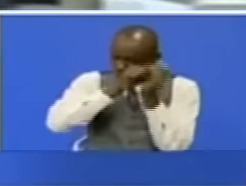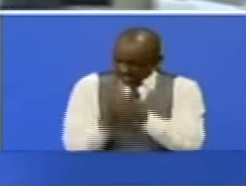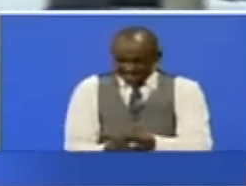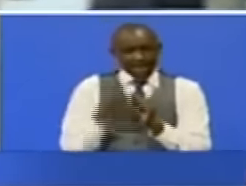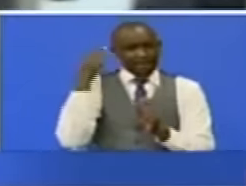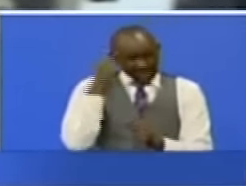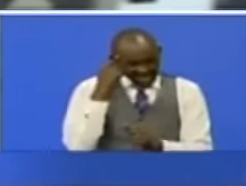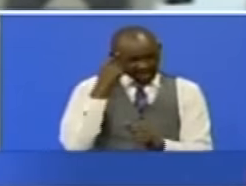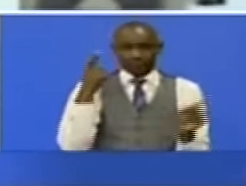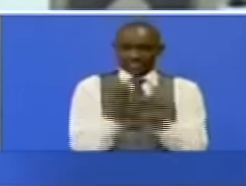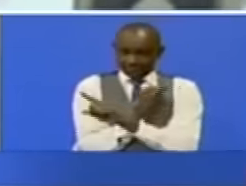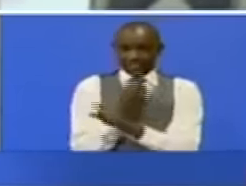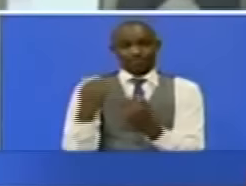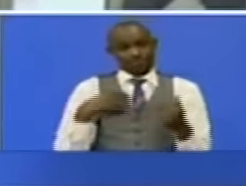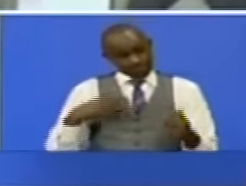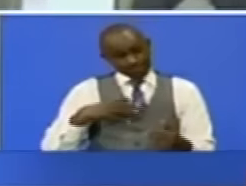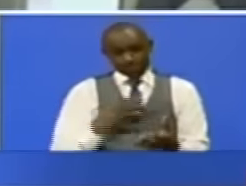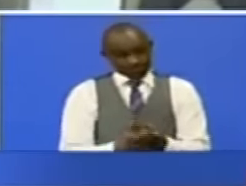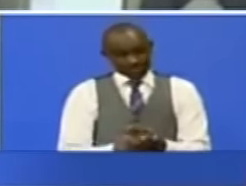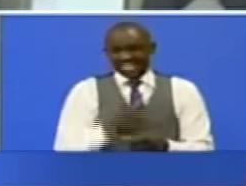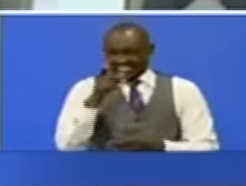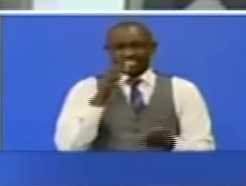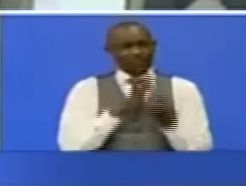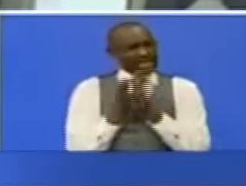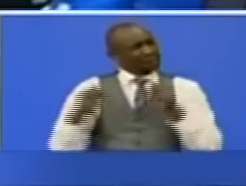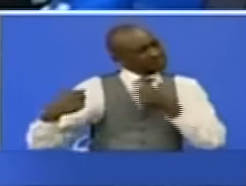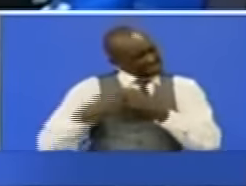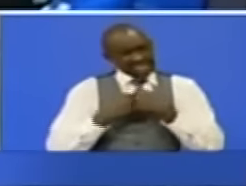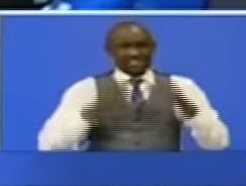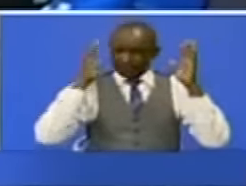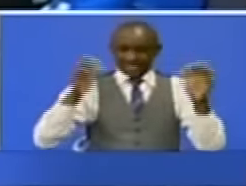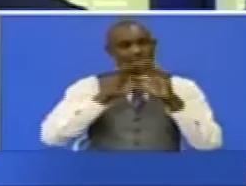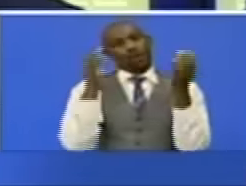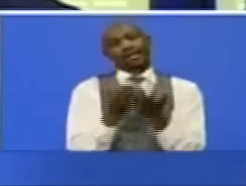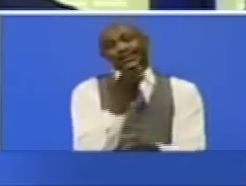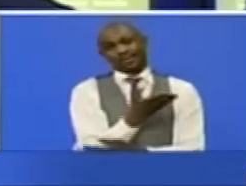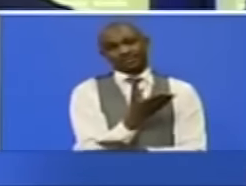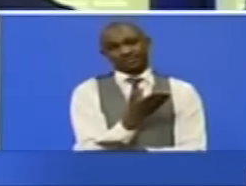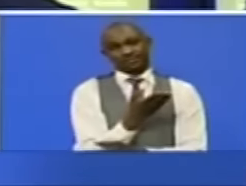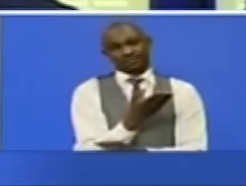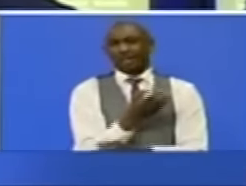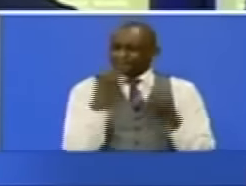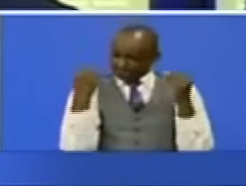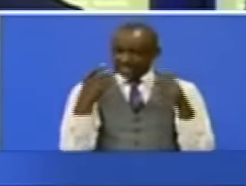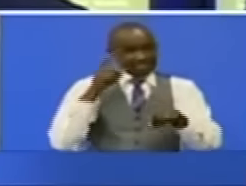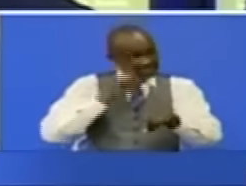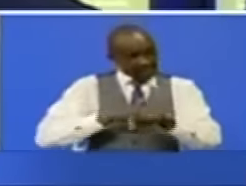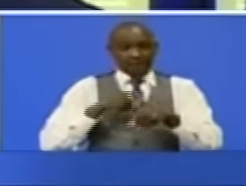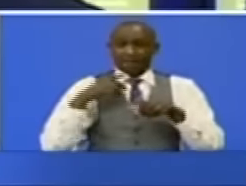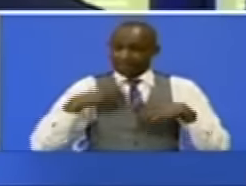za misimamo mikali ya kidini, ikiwa changamoto inayokabiliwa na dunia nzima. In most cases,